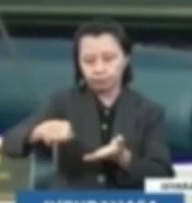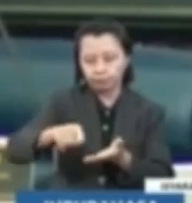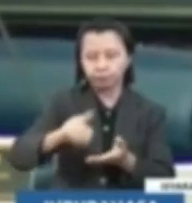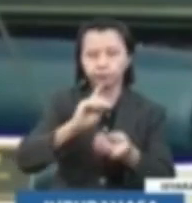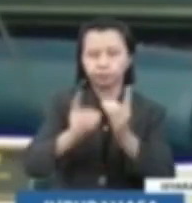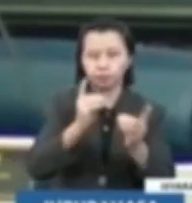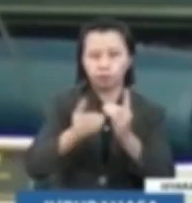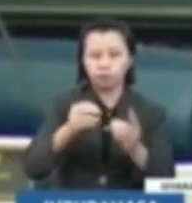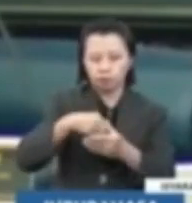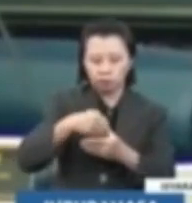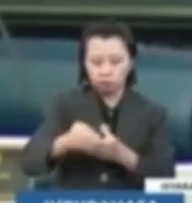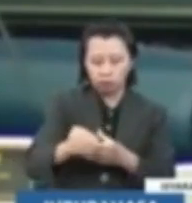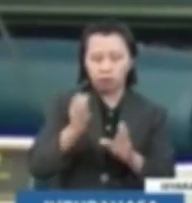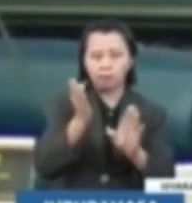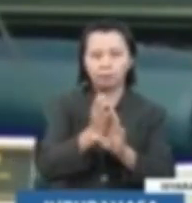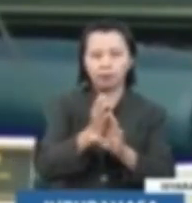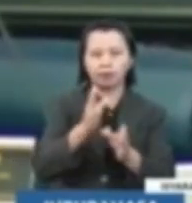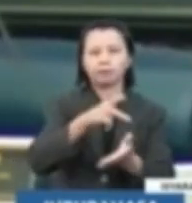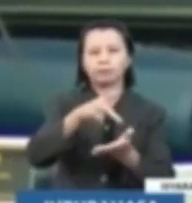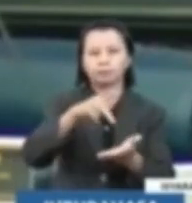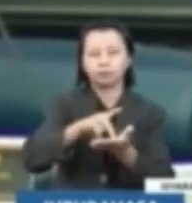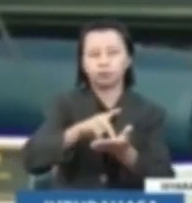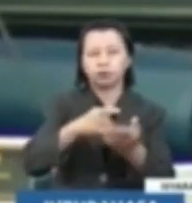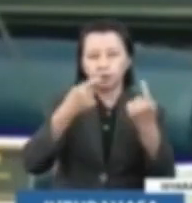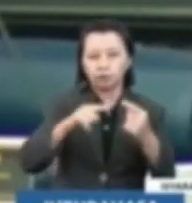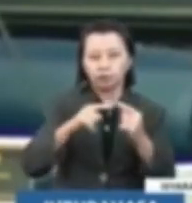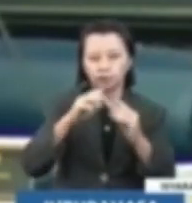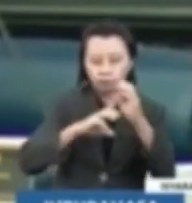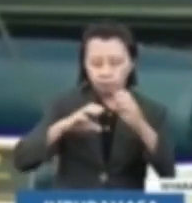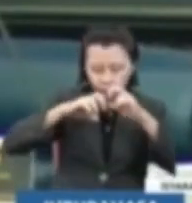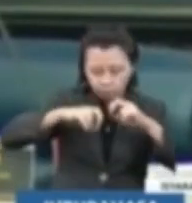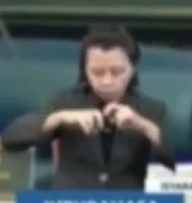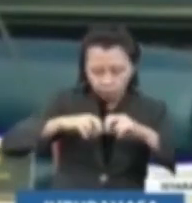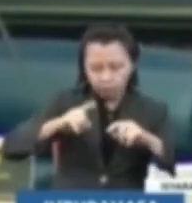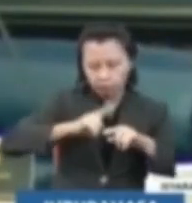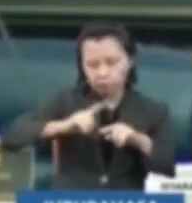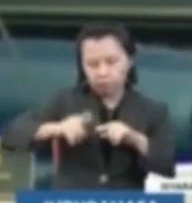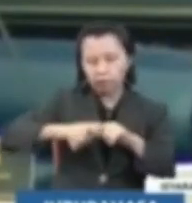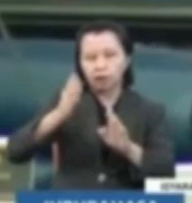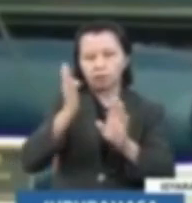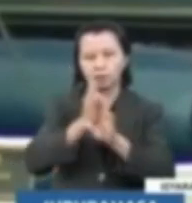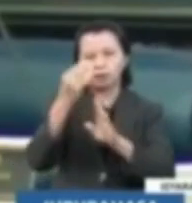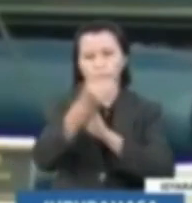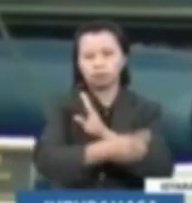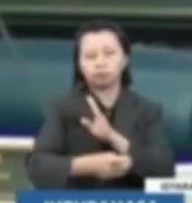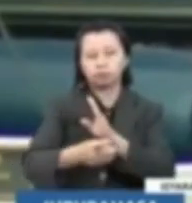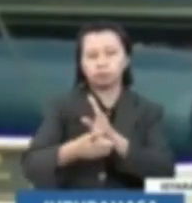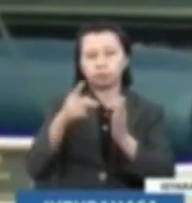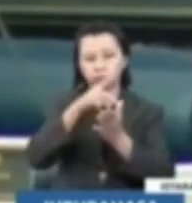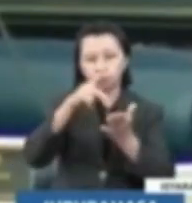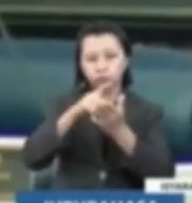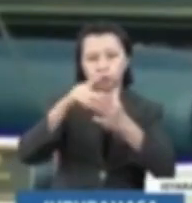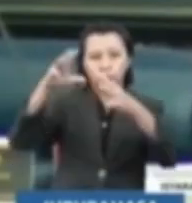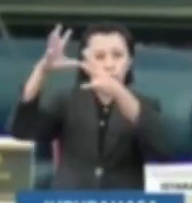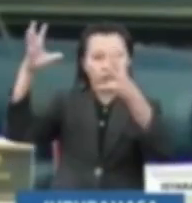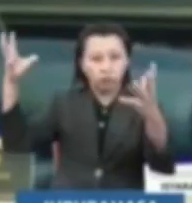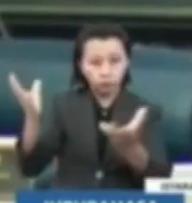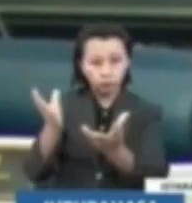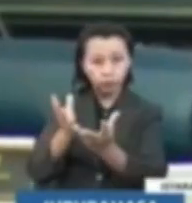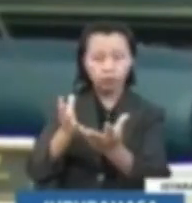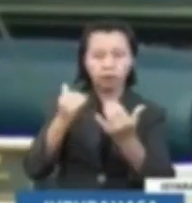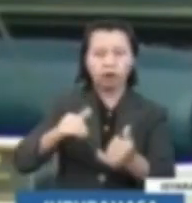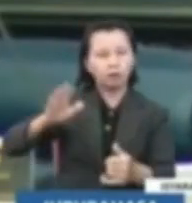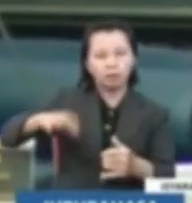pembayaran digital yang dikeluarkan oleh bank pusat dan sedang diteroka dan dikaji oleh pelbagai bank pusat di dunia. Pada masa ini,